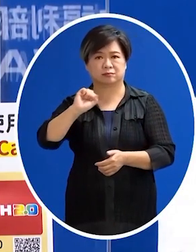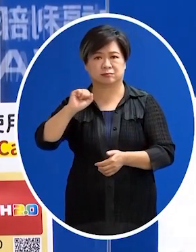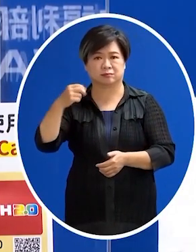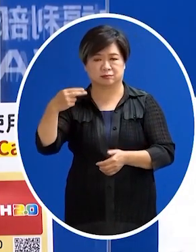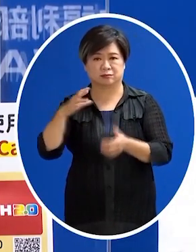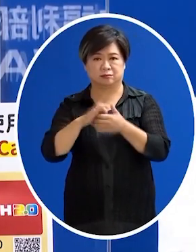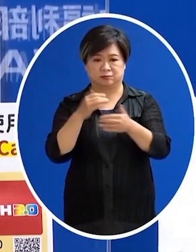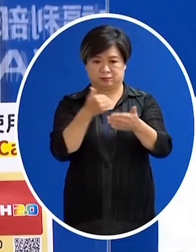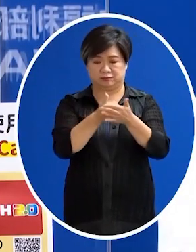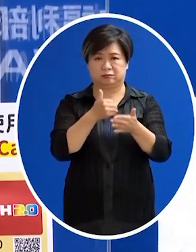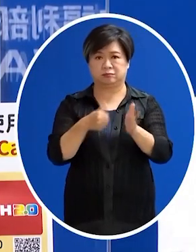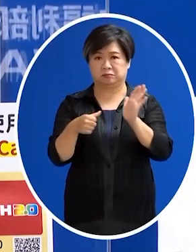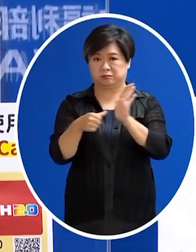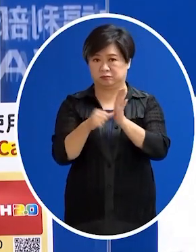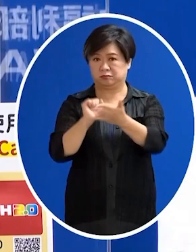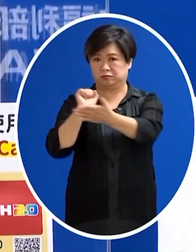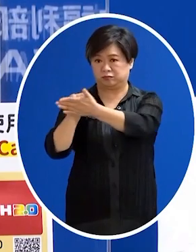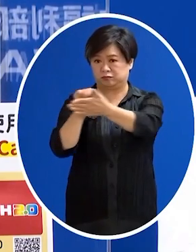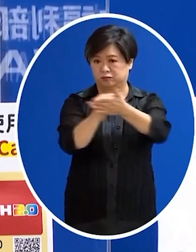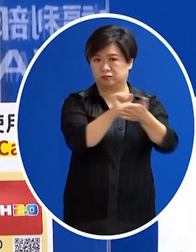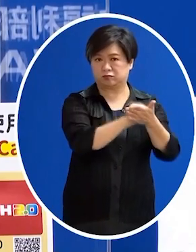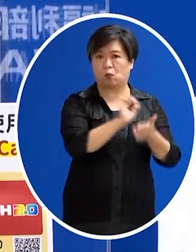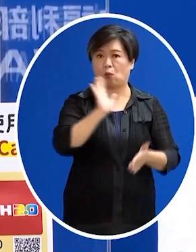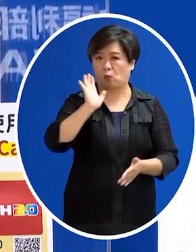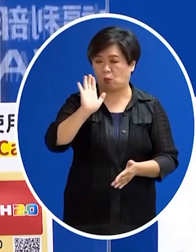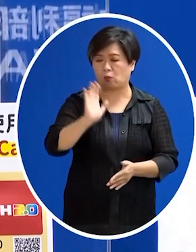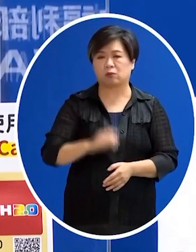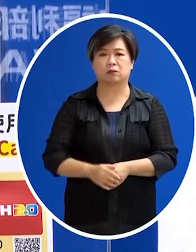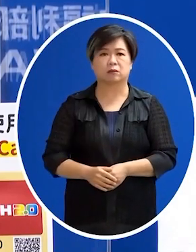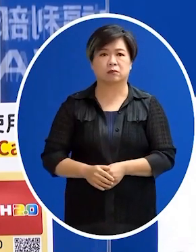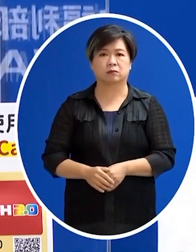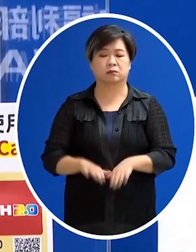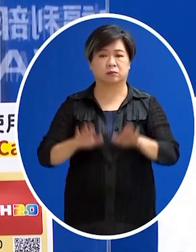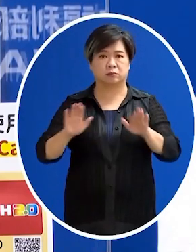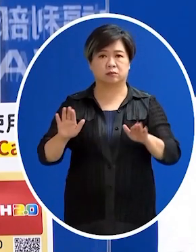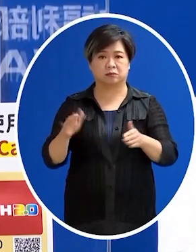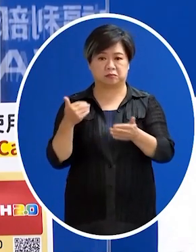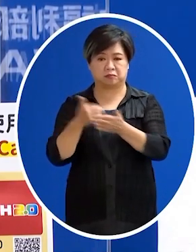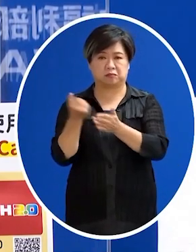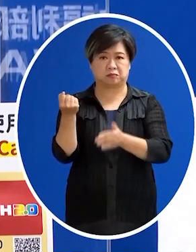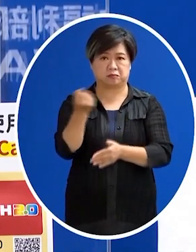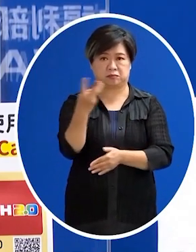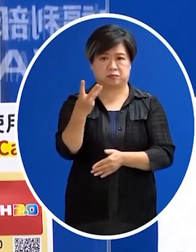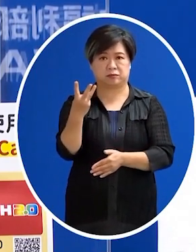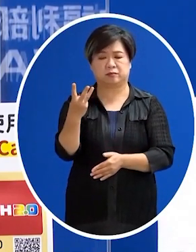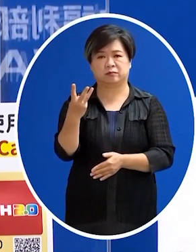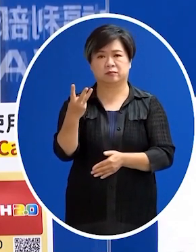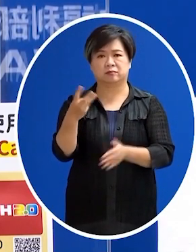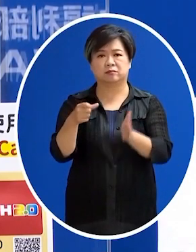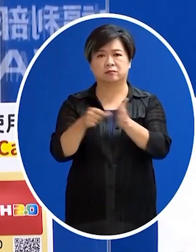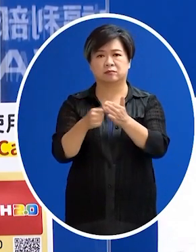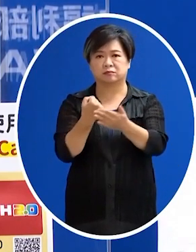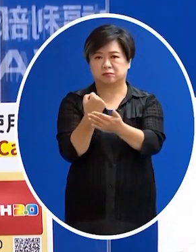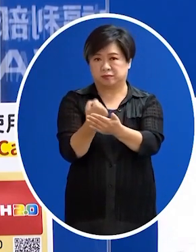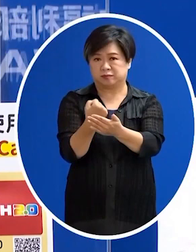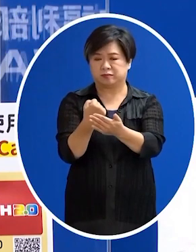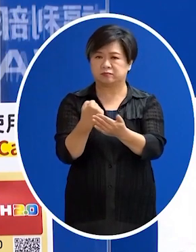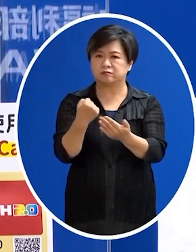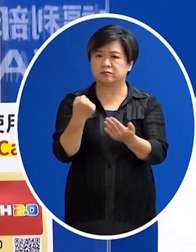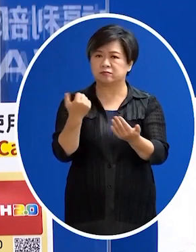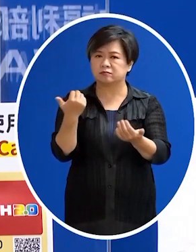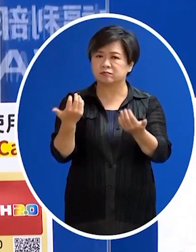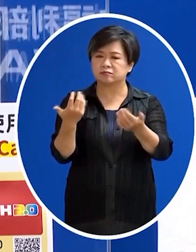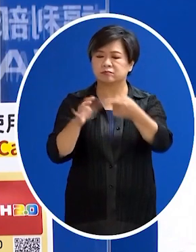个功能哈，记名的功能。那目前3个卡片，其实他们现在记名的比例大概